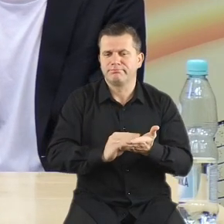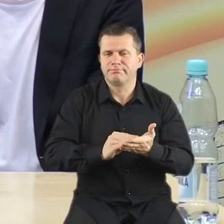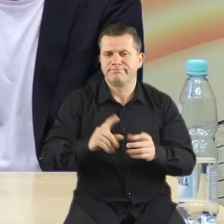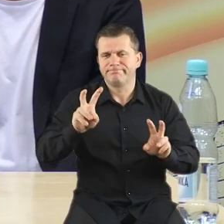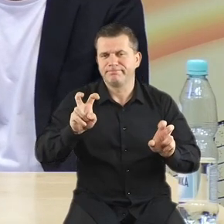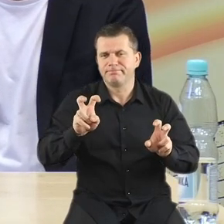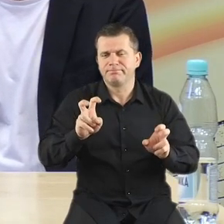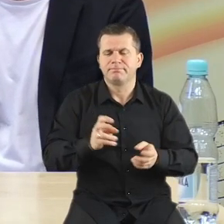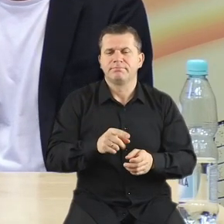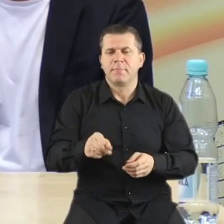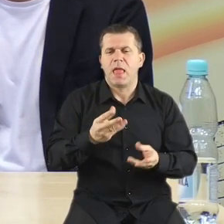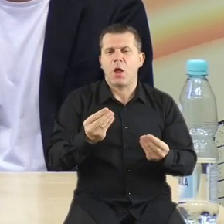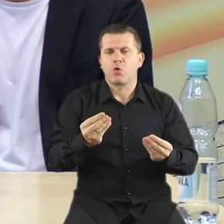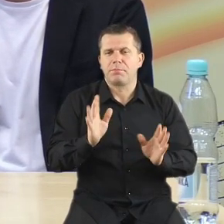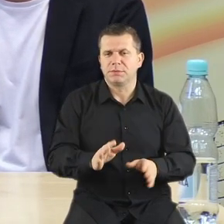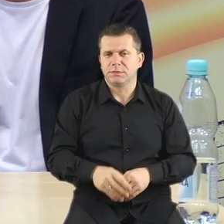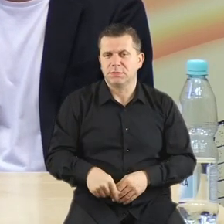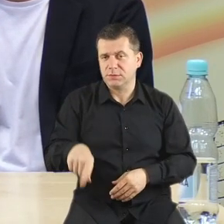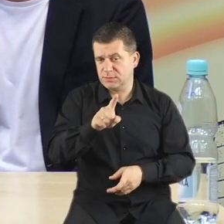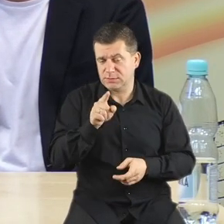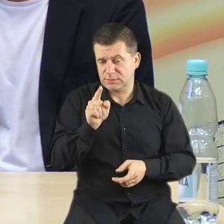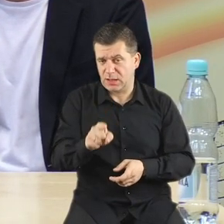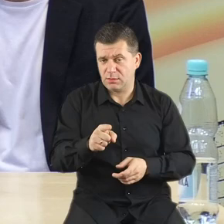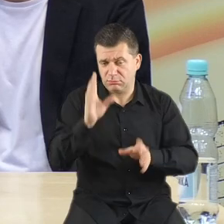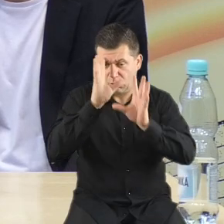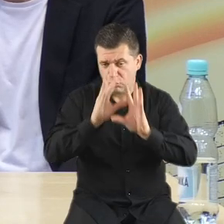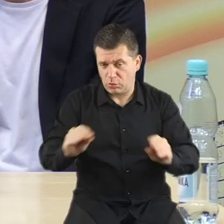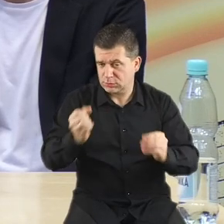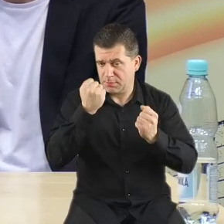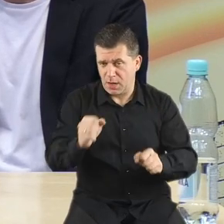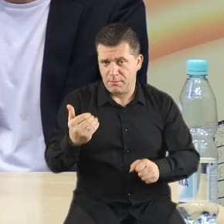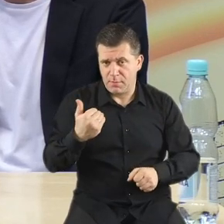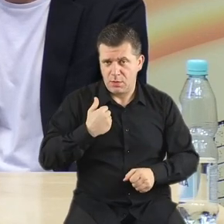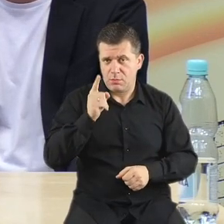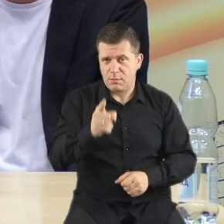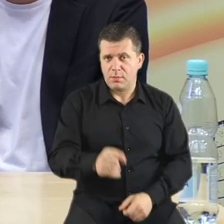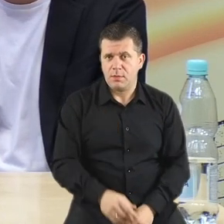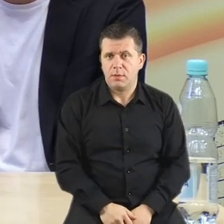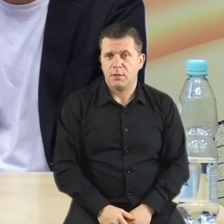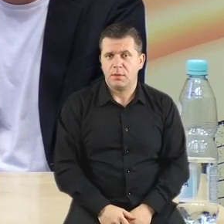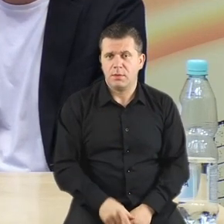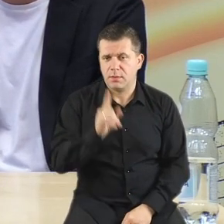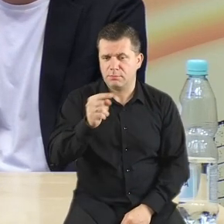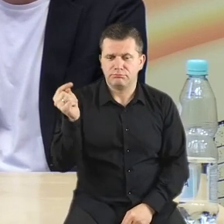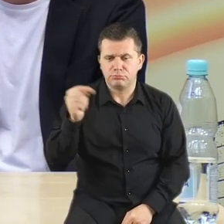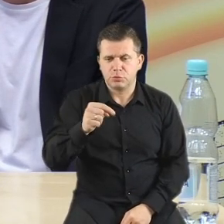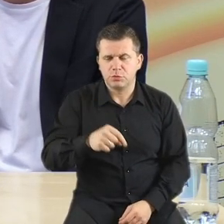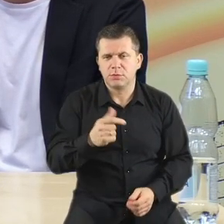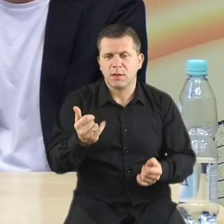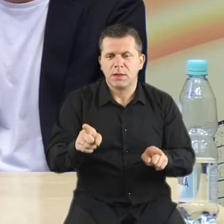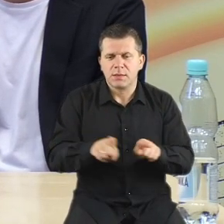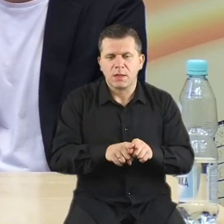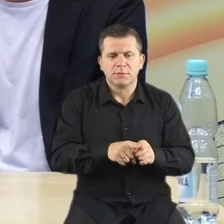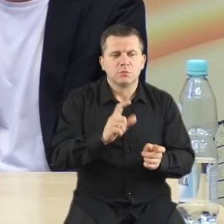I zresztą został pan za niego tutaj doceniony bardzo, prawda? I też przechodzi pan często z retrospekcji